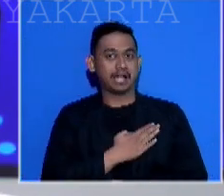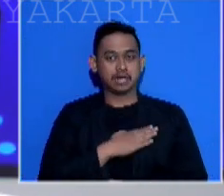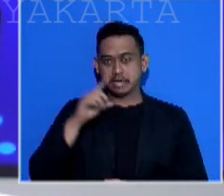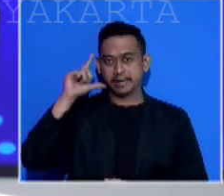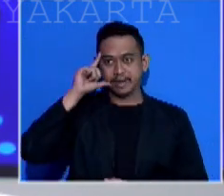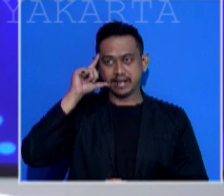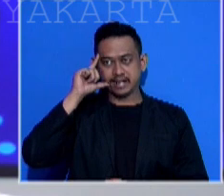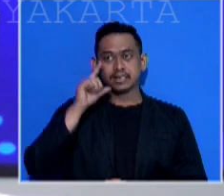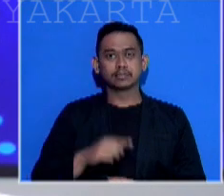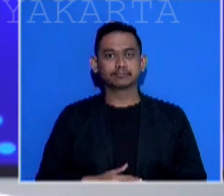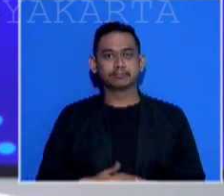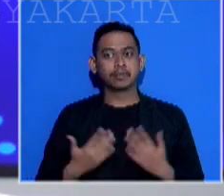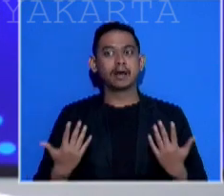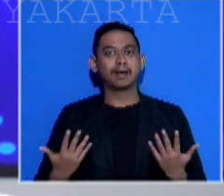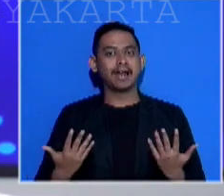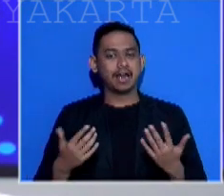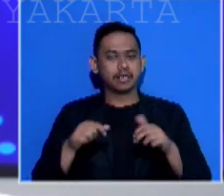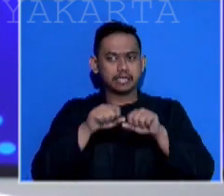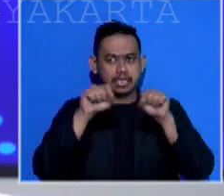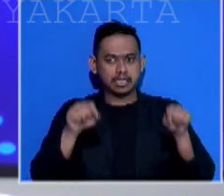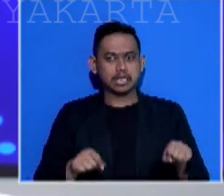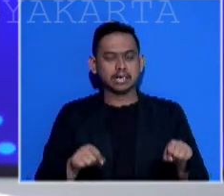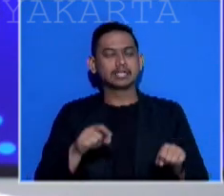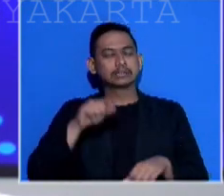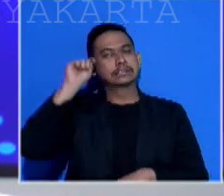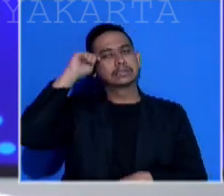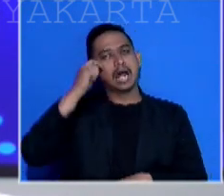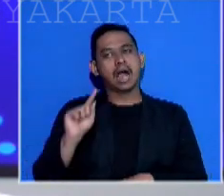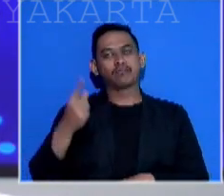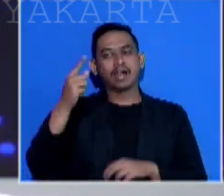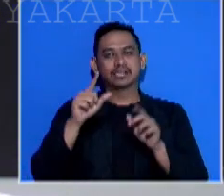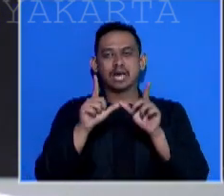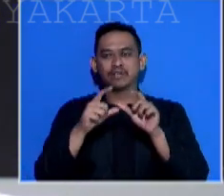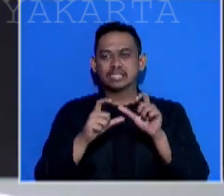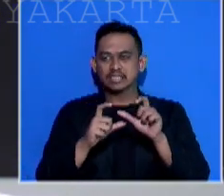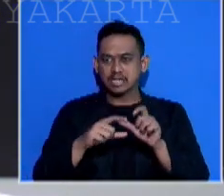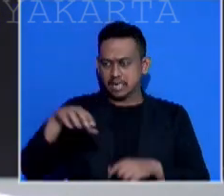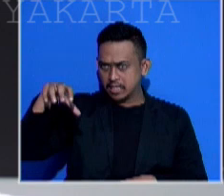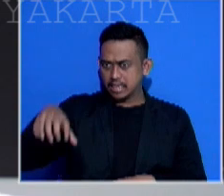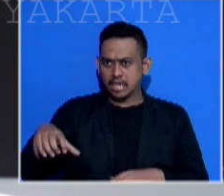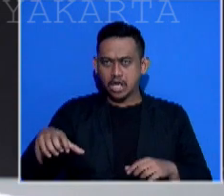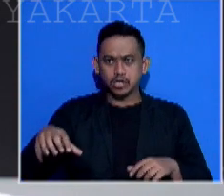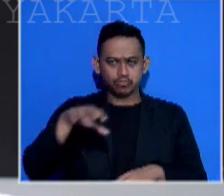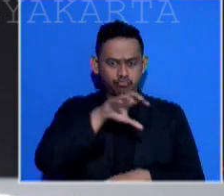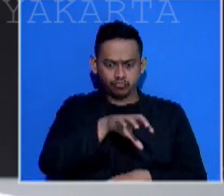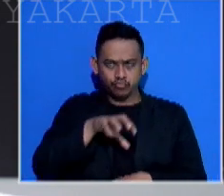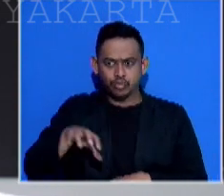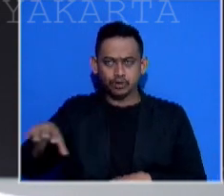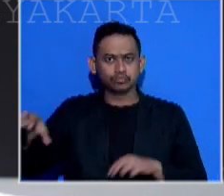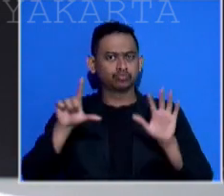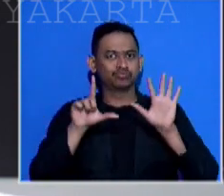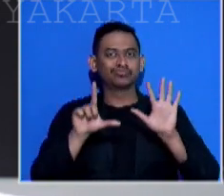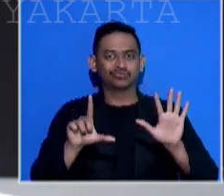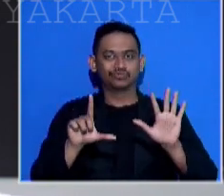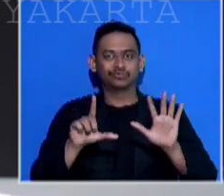dengan membunyikan early warning system ews atau tanda peringatan bahaya di 7 titik lereng gunung merapi dibunyikan secara serentak